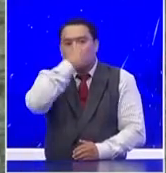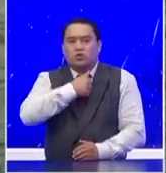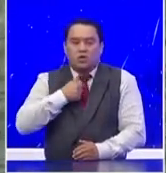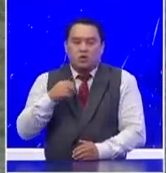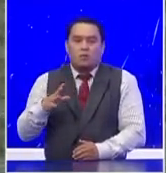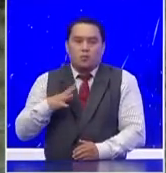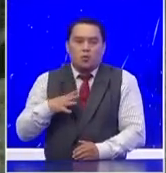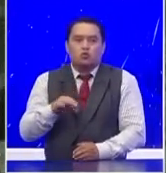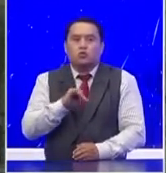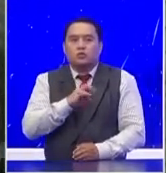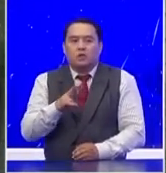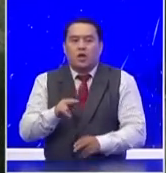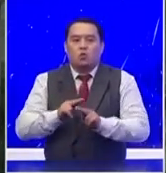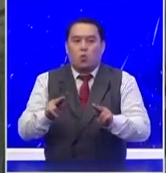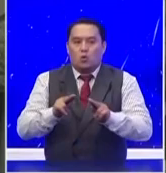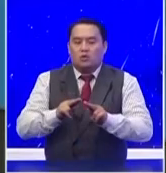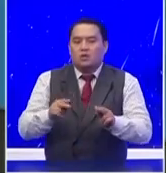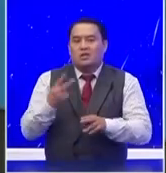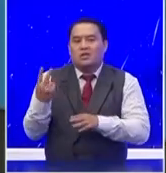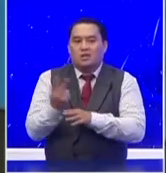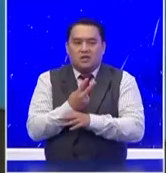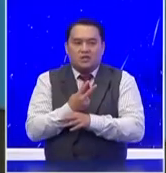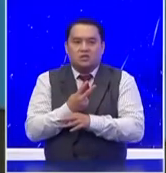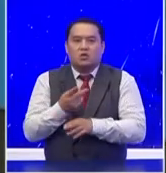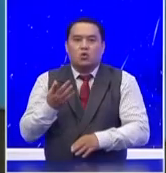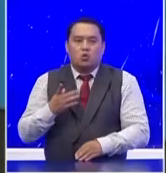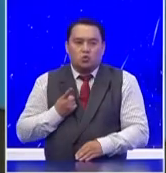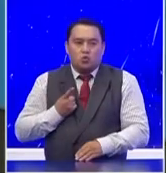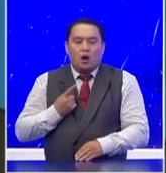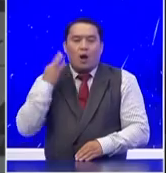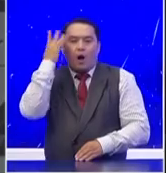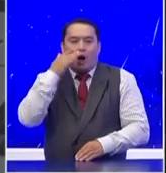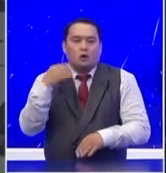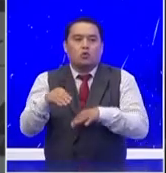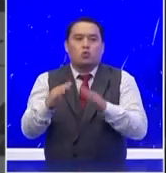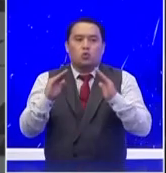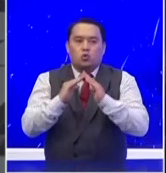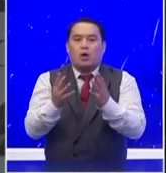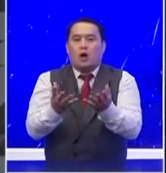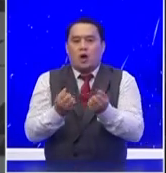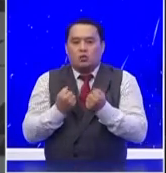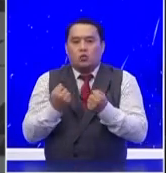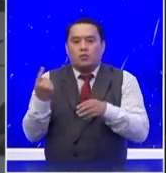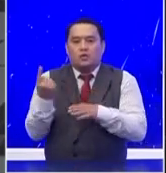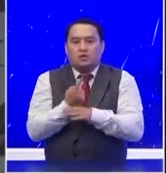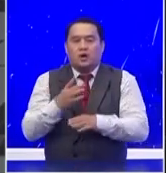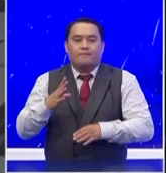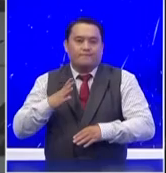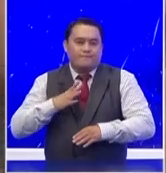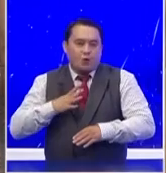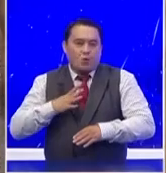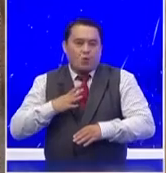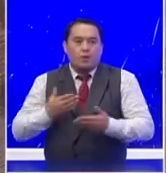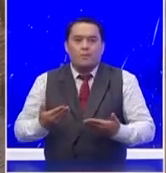жуықтады. Султан есімді ұл тәрбиелеп отыр. Екінші ізбасарында күтуде. Армандары үйлі болу, алғашқы қадамда жасалды. Тұрғын үй құрылыс